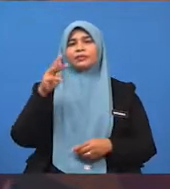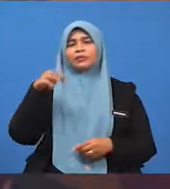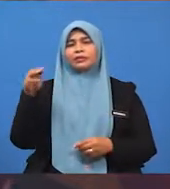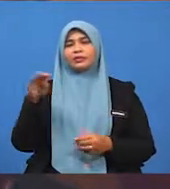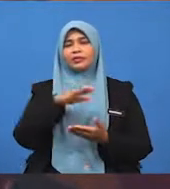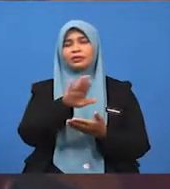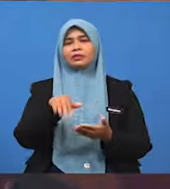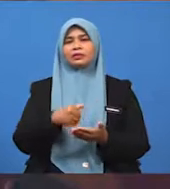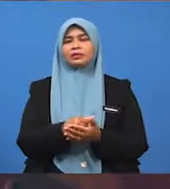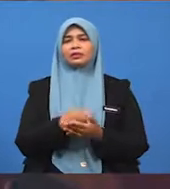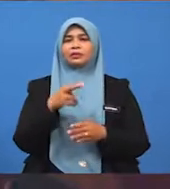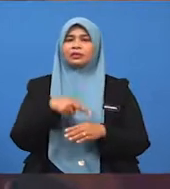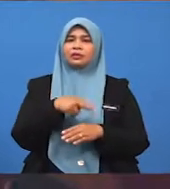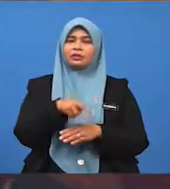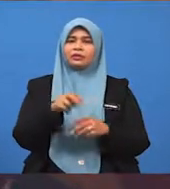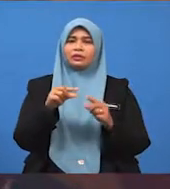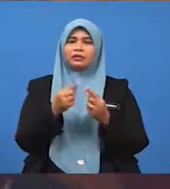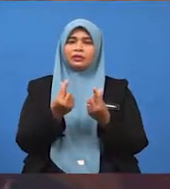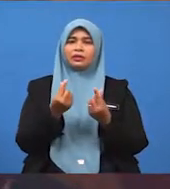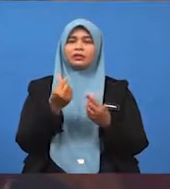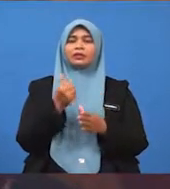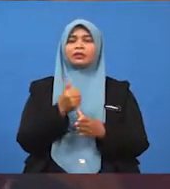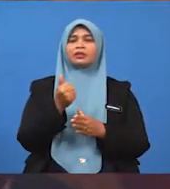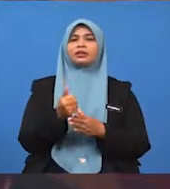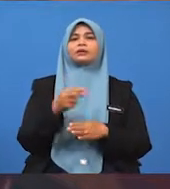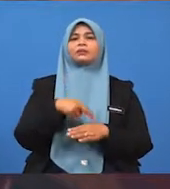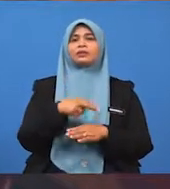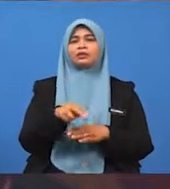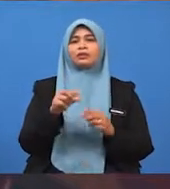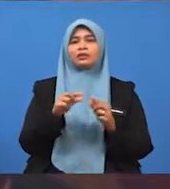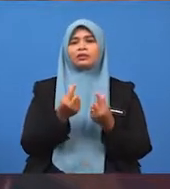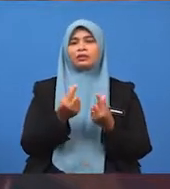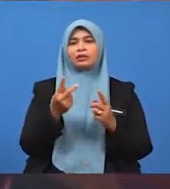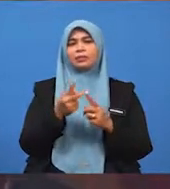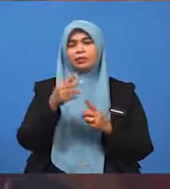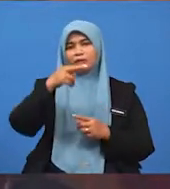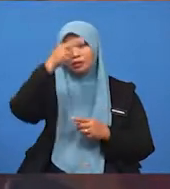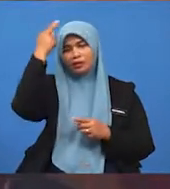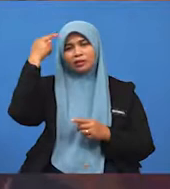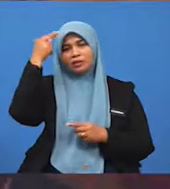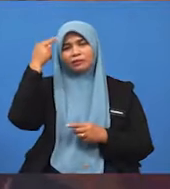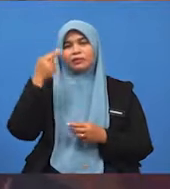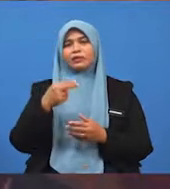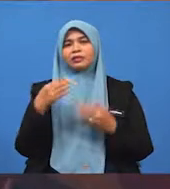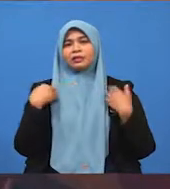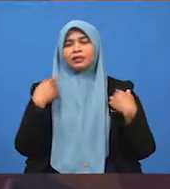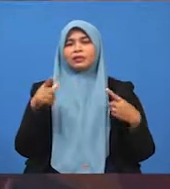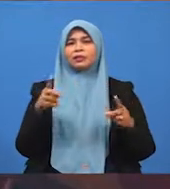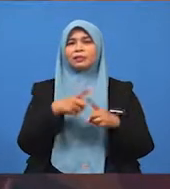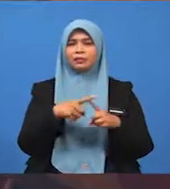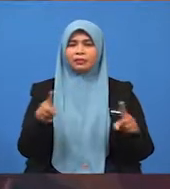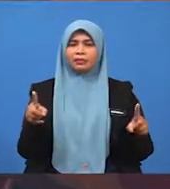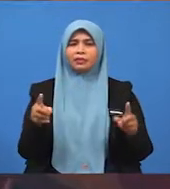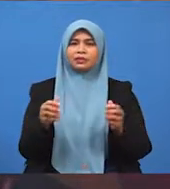adalah berbeza dengan kitab-kitab samawi yang diturunkan sebelum Al-Quran. Al-Quran